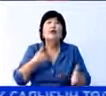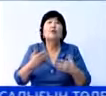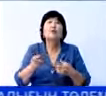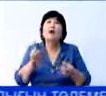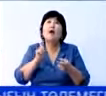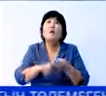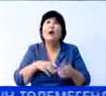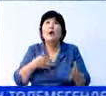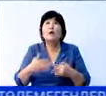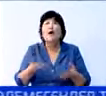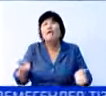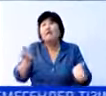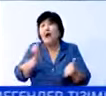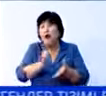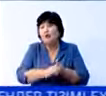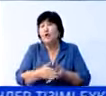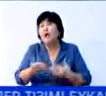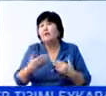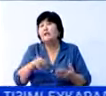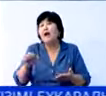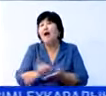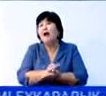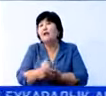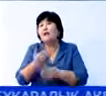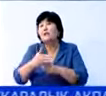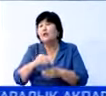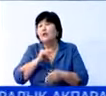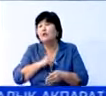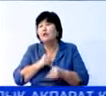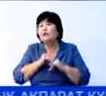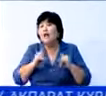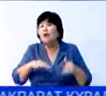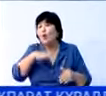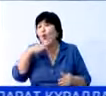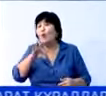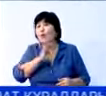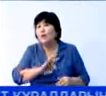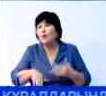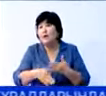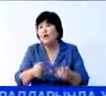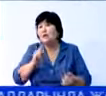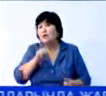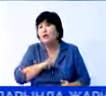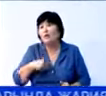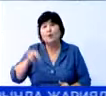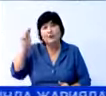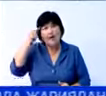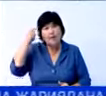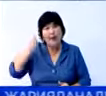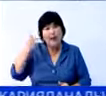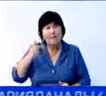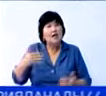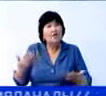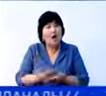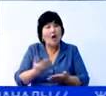тығыз байланысуға, танысуға, біздің архив саласының ісін дамытуға көп көмегін береді. Жастардың өздерінің білімін